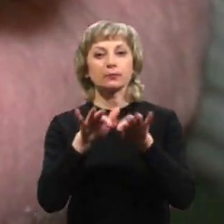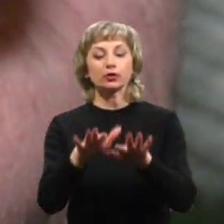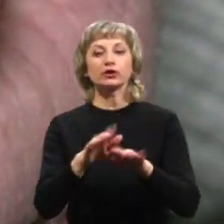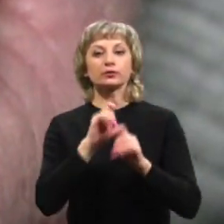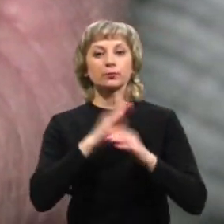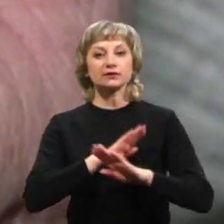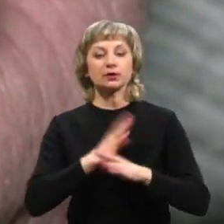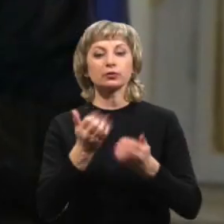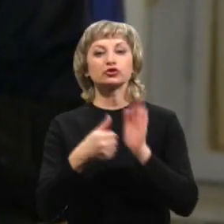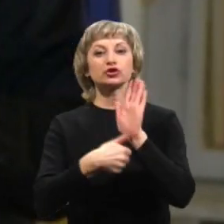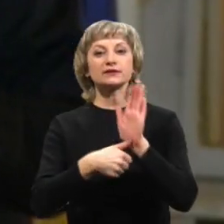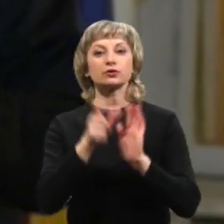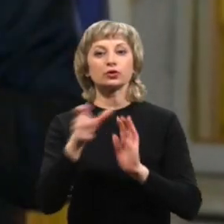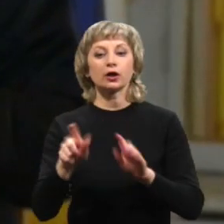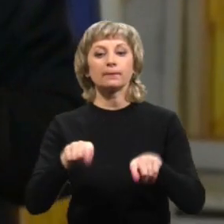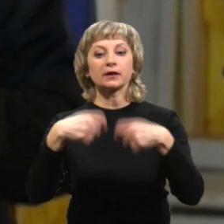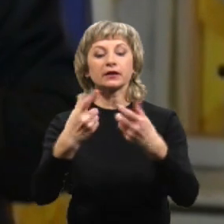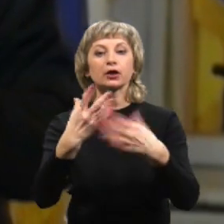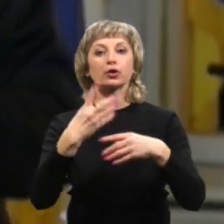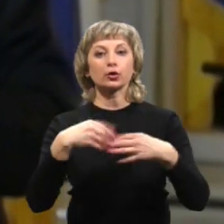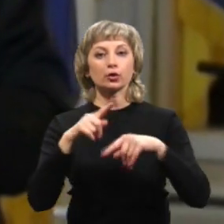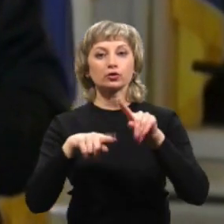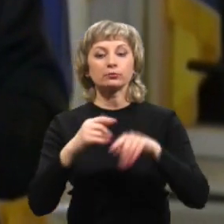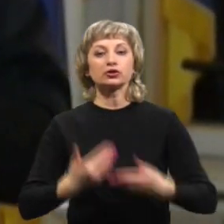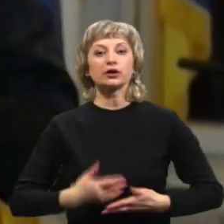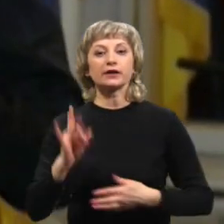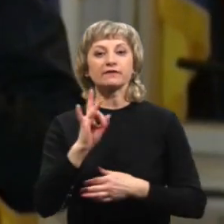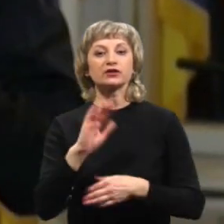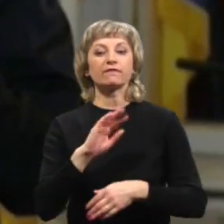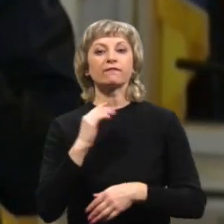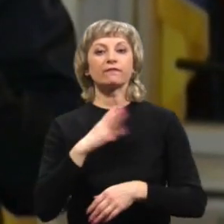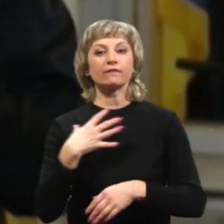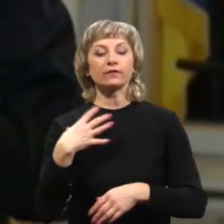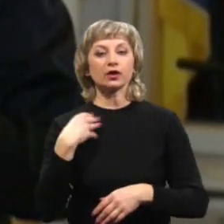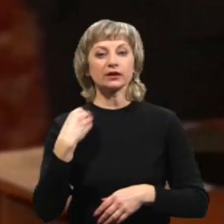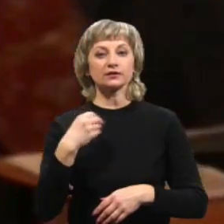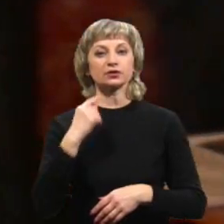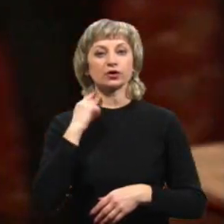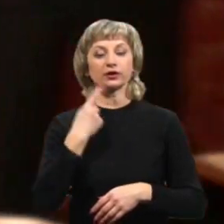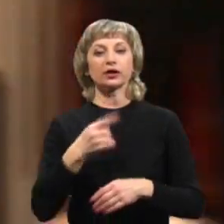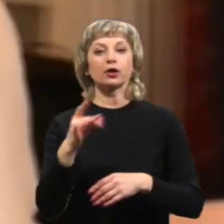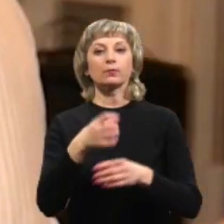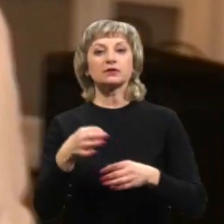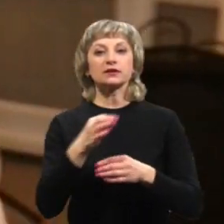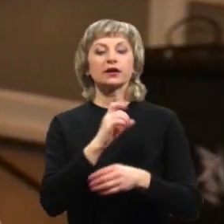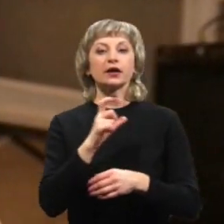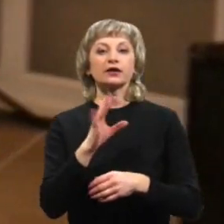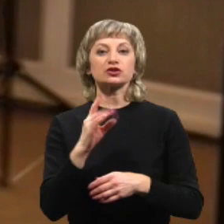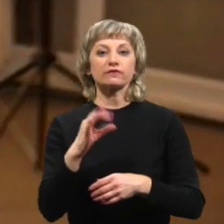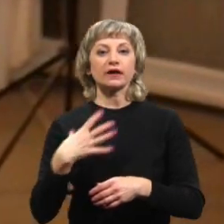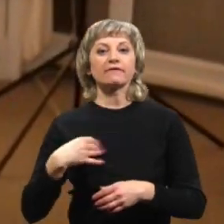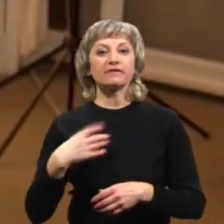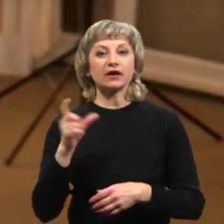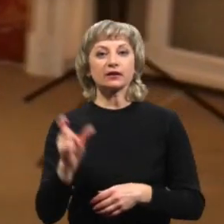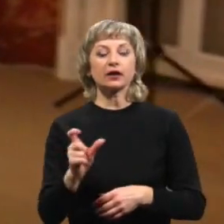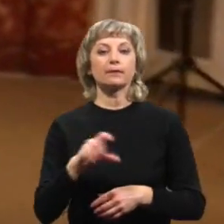отримали 6 людей. Їх передали родичам. Це жителі Рівненської, Волинської та Львівської областей. Станіслава Христофорова – львів'янка.